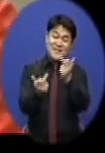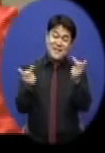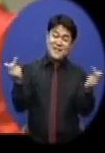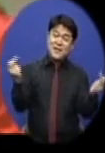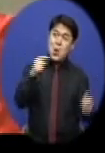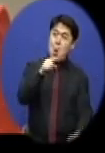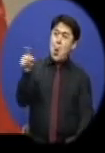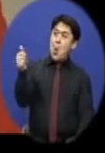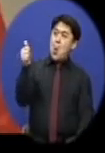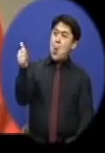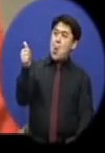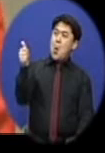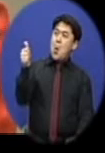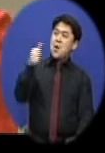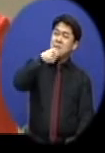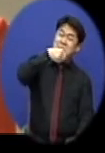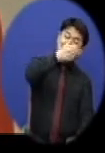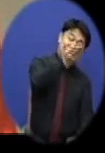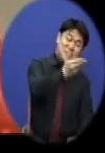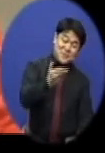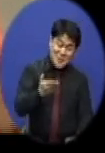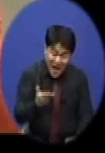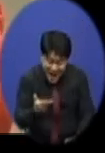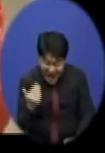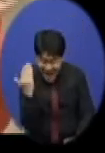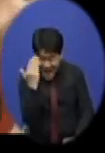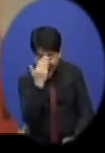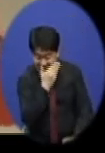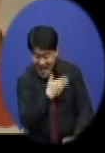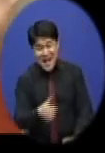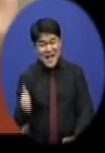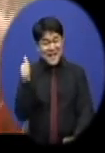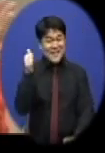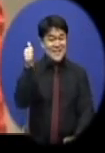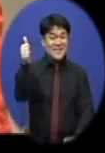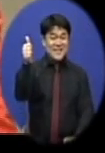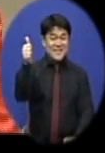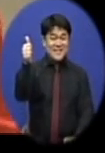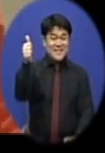물도 맑은